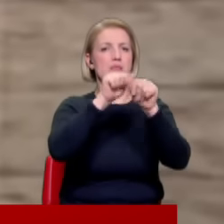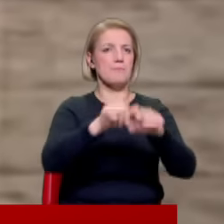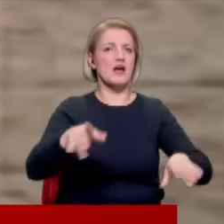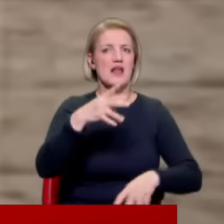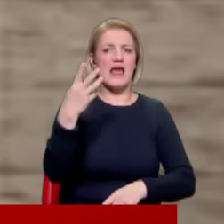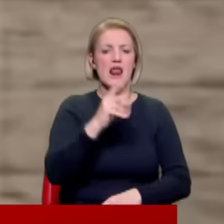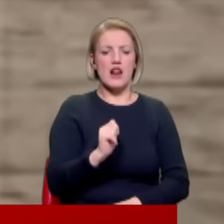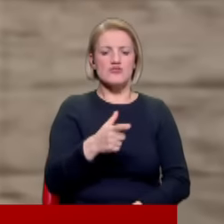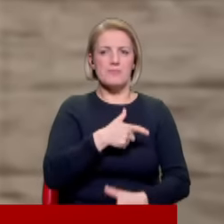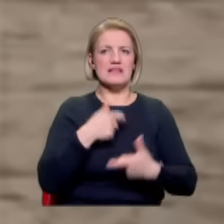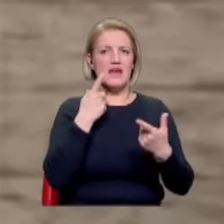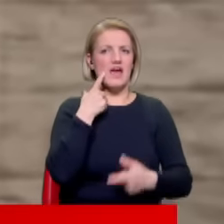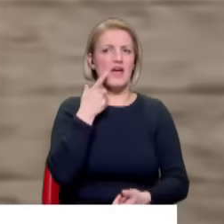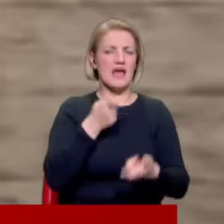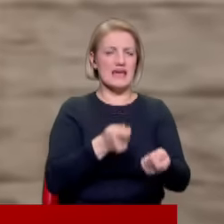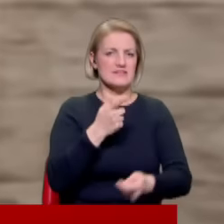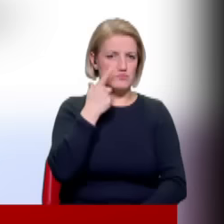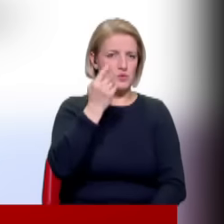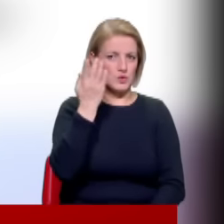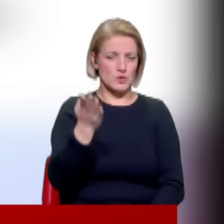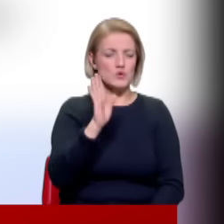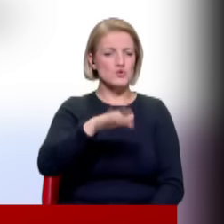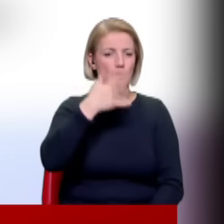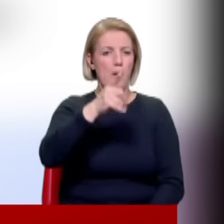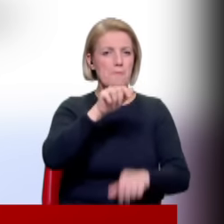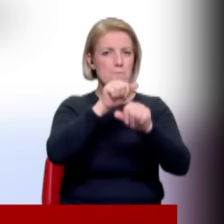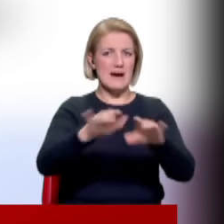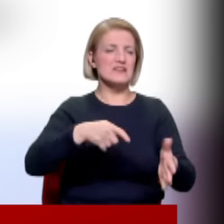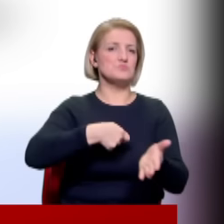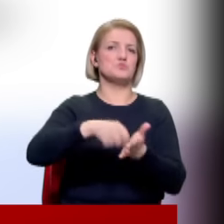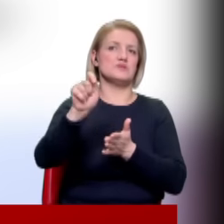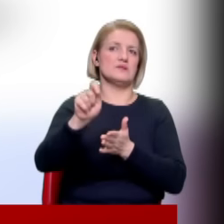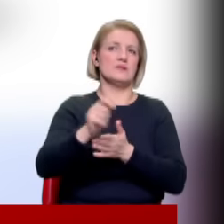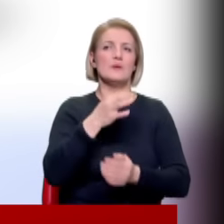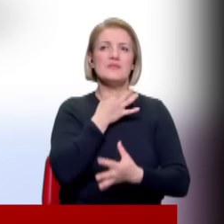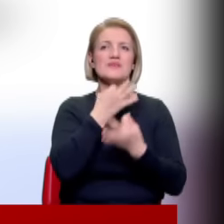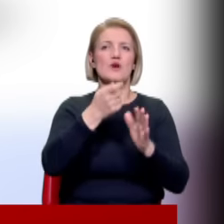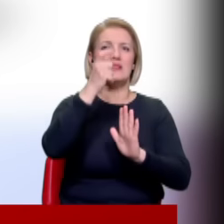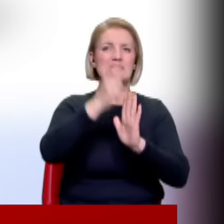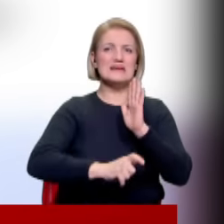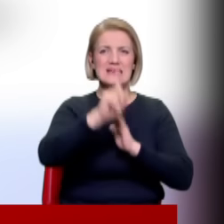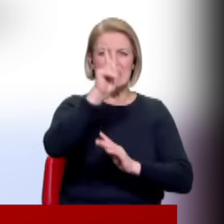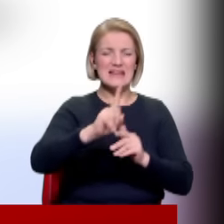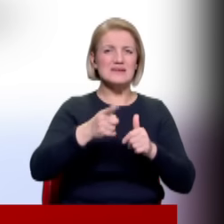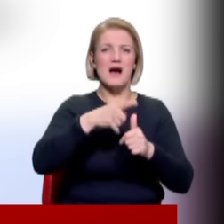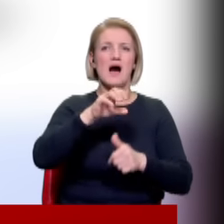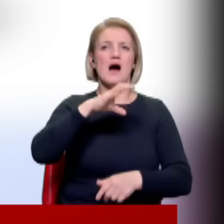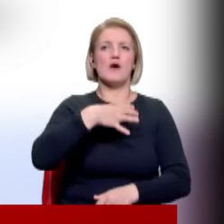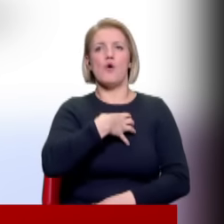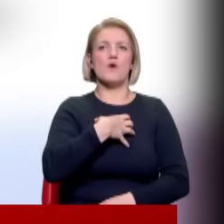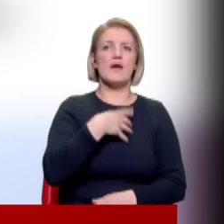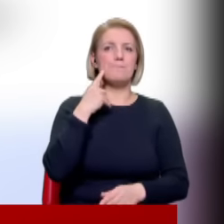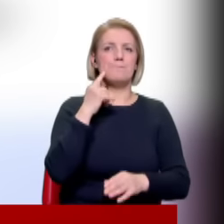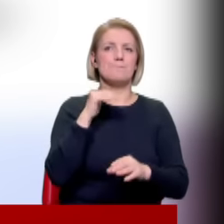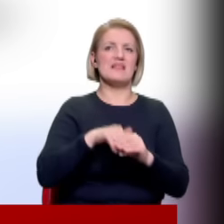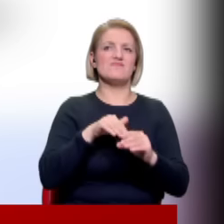paylaştı Ereğli İlçe Milli Eğitim Müdürü İlhan Yılmaz. Sonra da o paylaşımını sildi. Teşekkür listesinde ilk sıraya AK Parti Konya